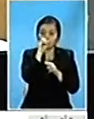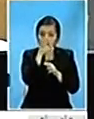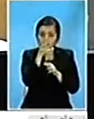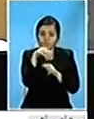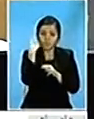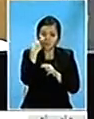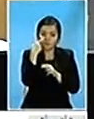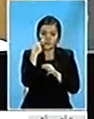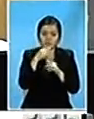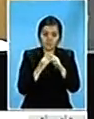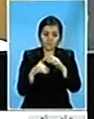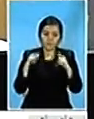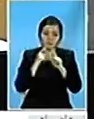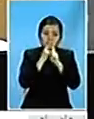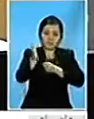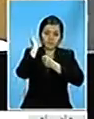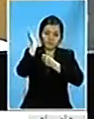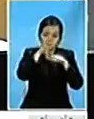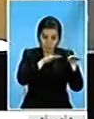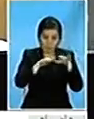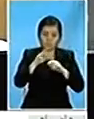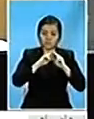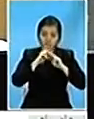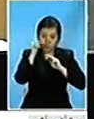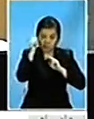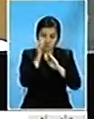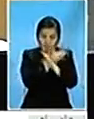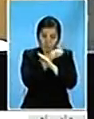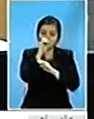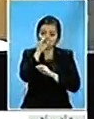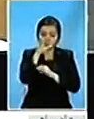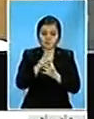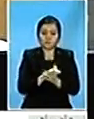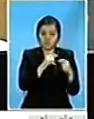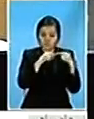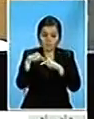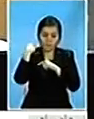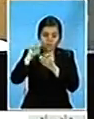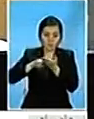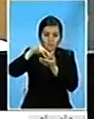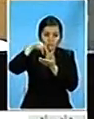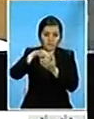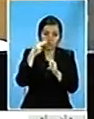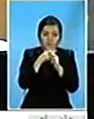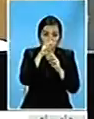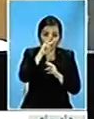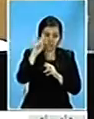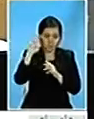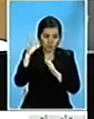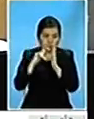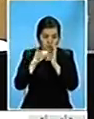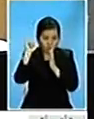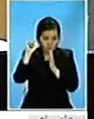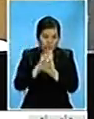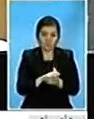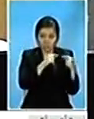ได้ทราบล่วงหน้าก่อนว่าท่านจะได้เตรียมตัวได้นะครับต่อไปจะเป็นลำดับของท่านวรชัยเหมะแล้วก็ต่อไปก็เ